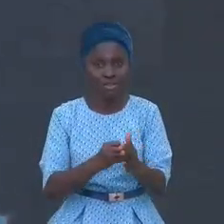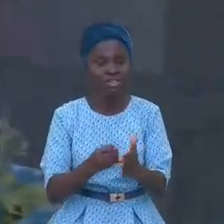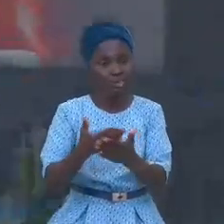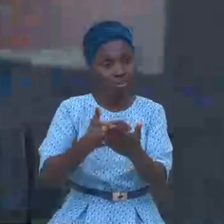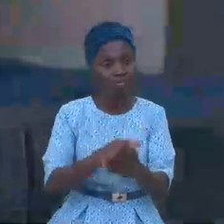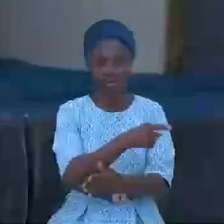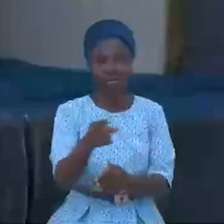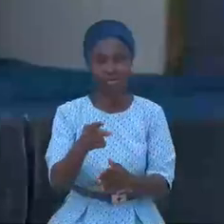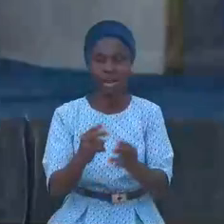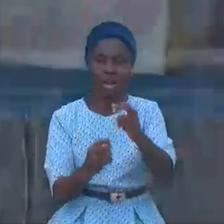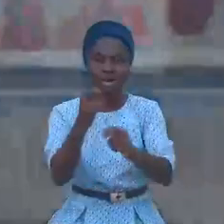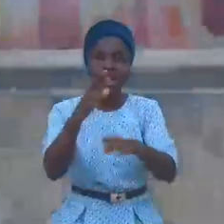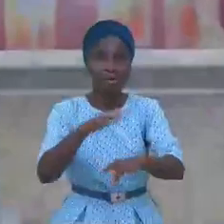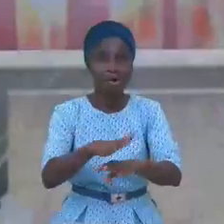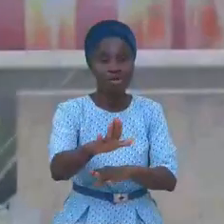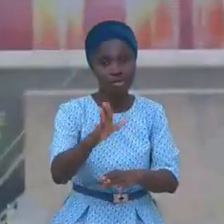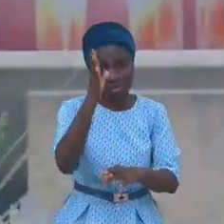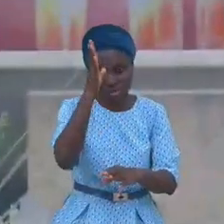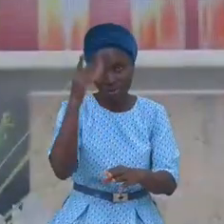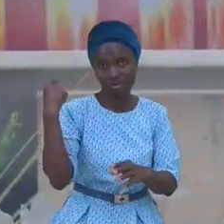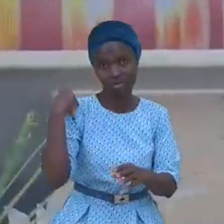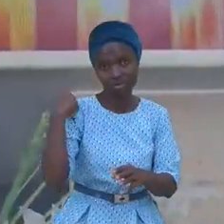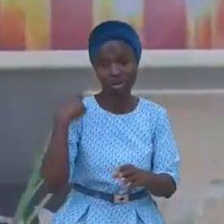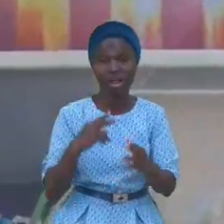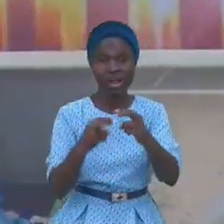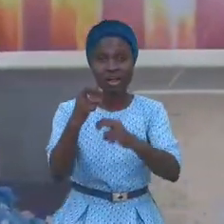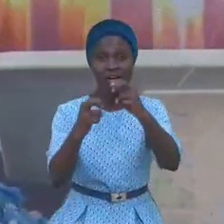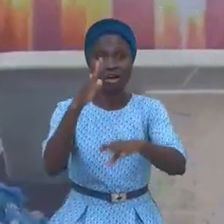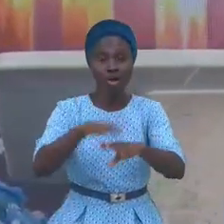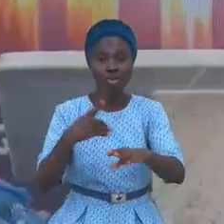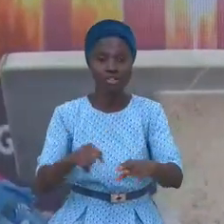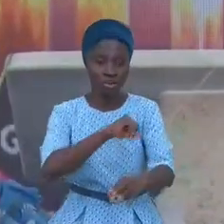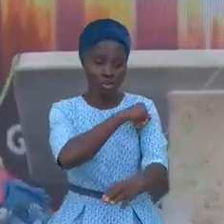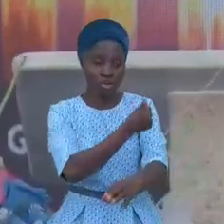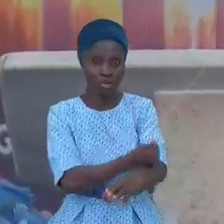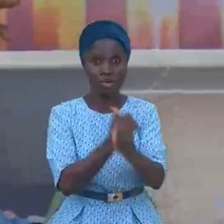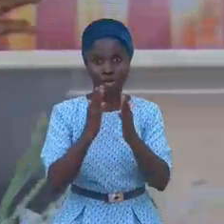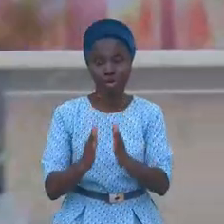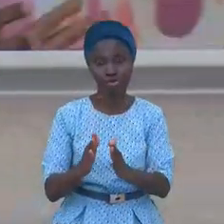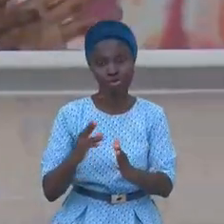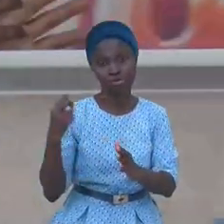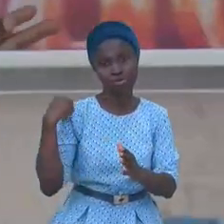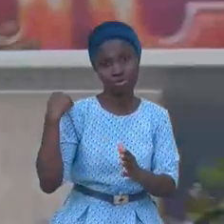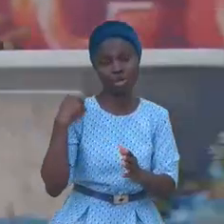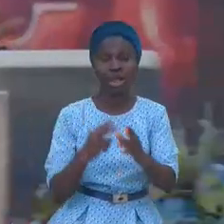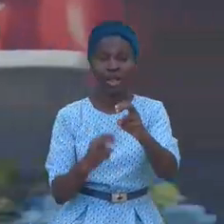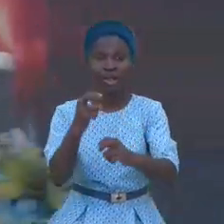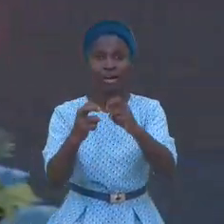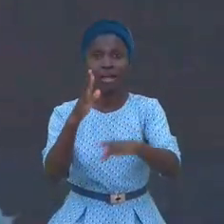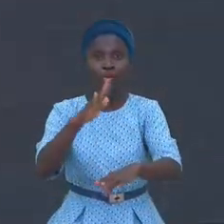sur les épaules de ton papa. Grimpe sur les épaules des auteurs. Grimpe